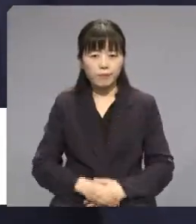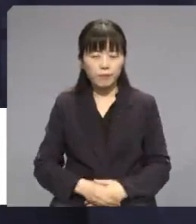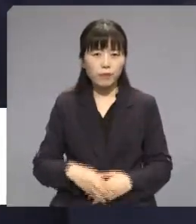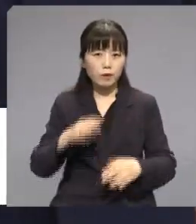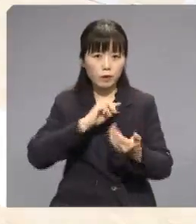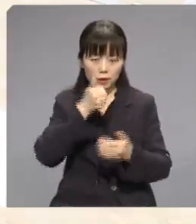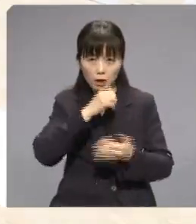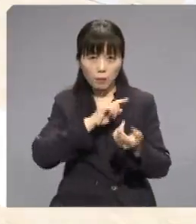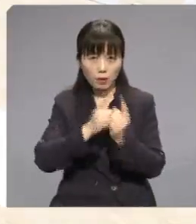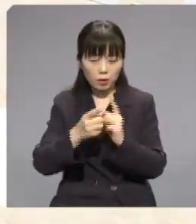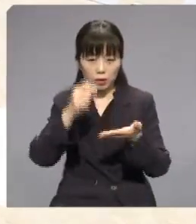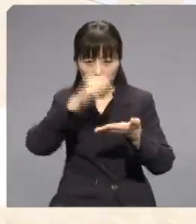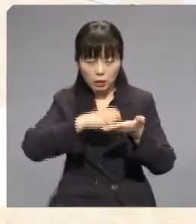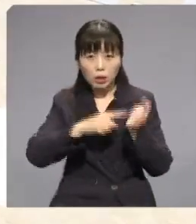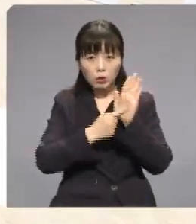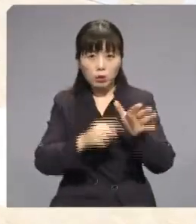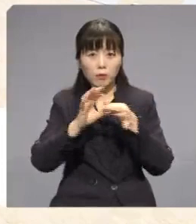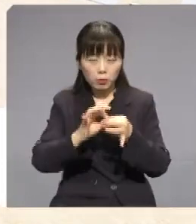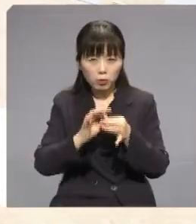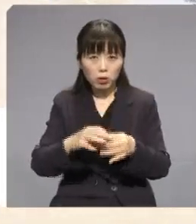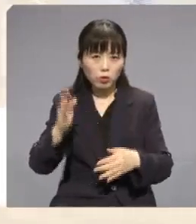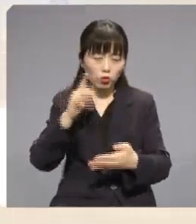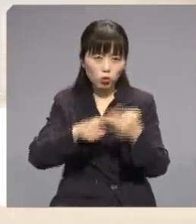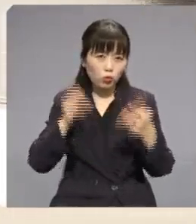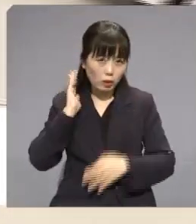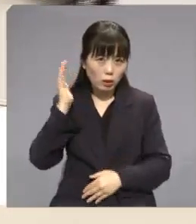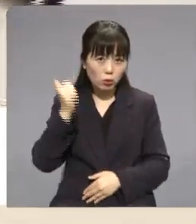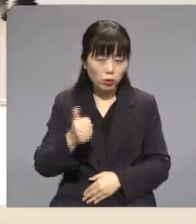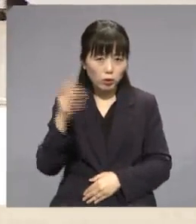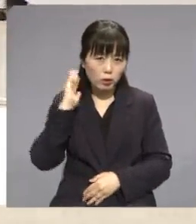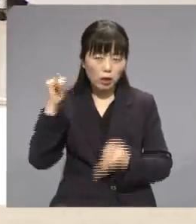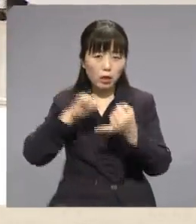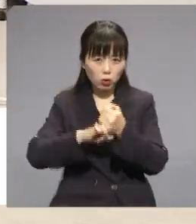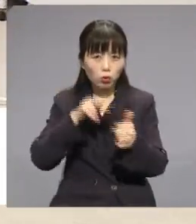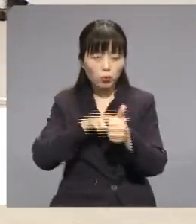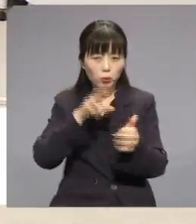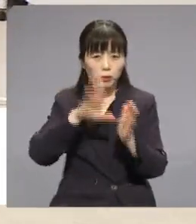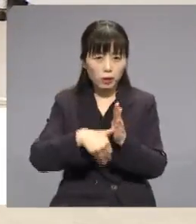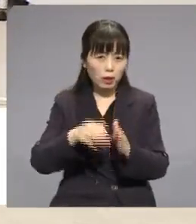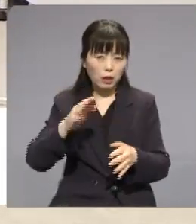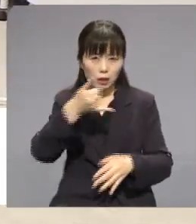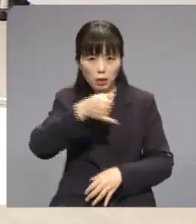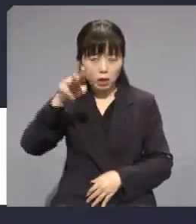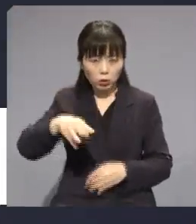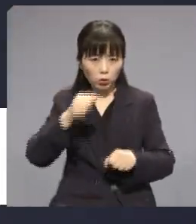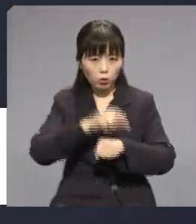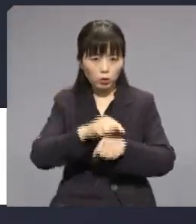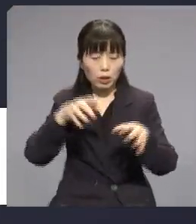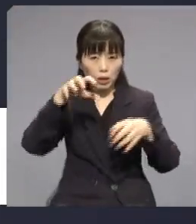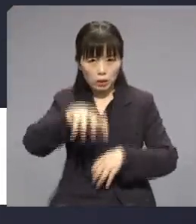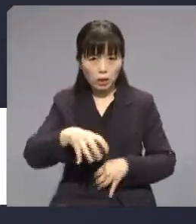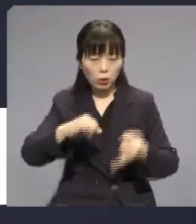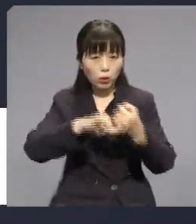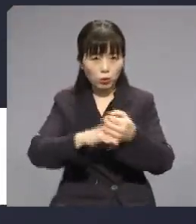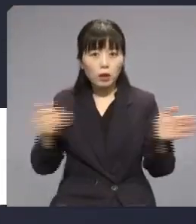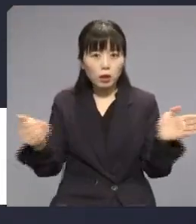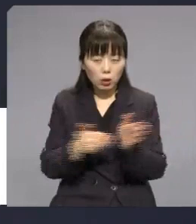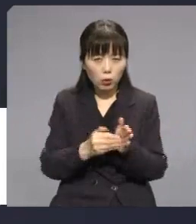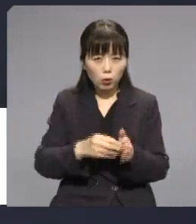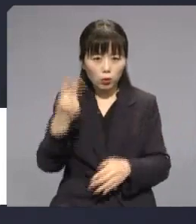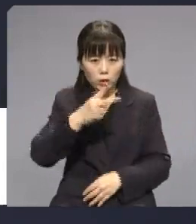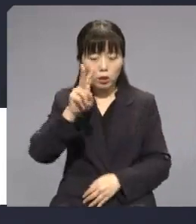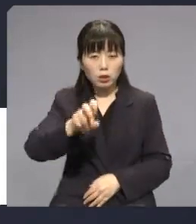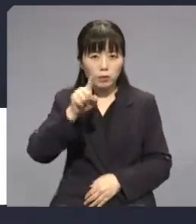대변인실은 기자 공지문을 통해 윤성열 대통령이 대선 후보 시절 국회 세종 의사당 개원을 공약했고